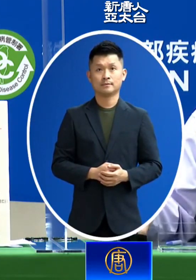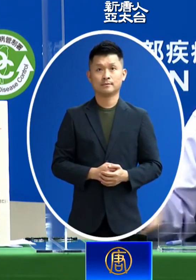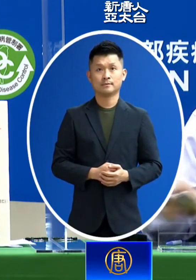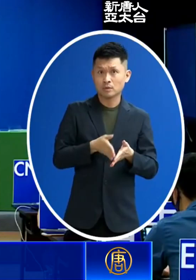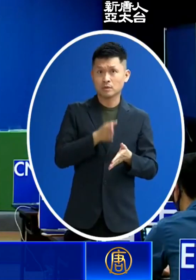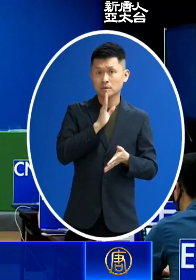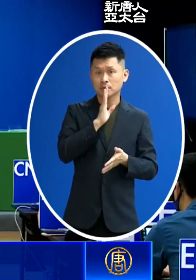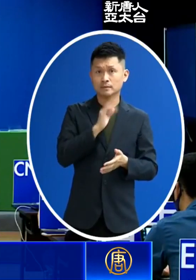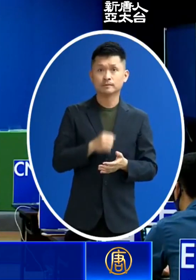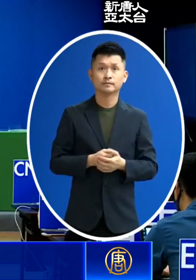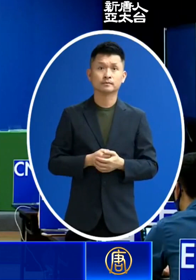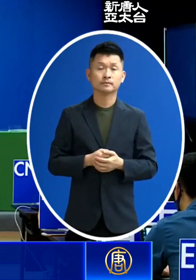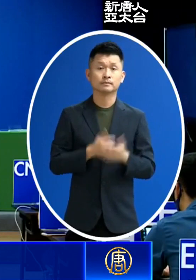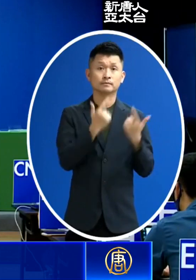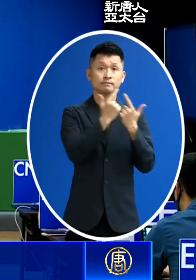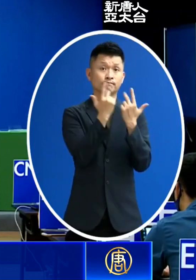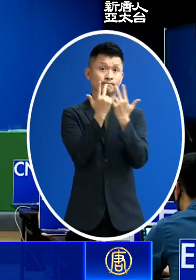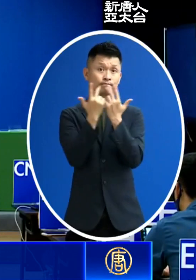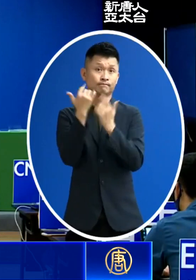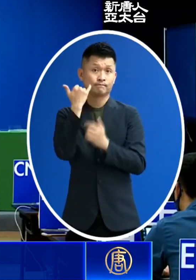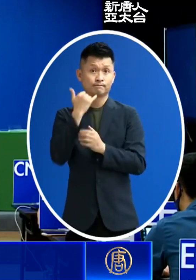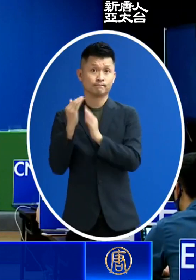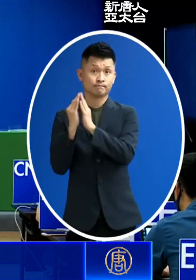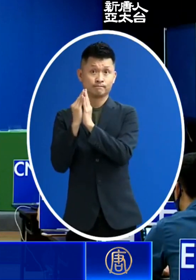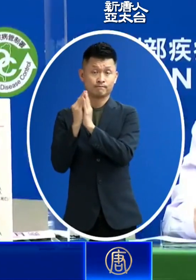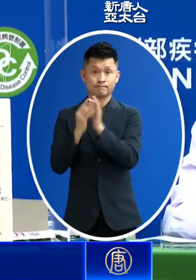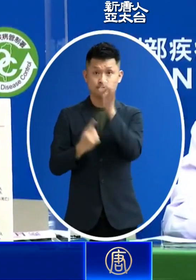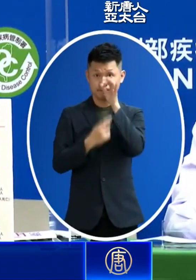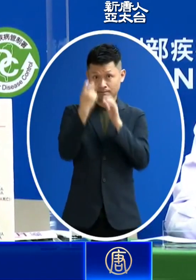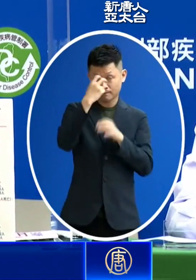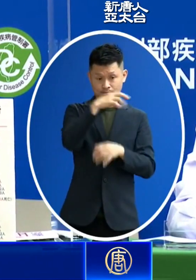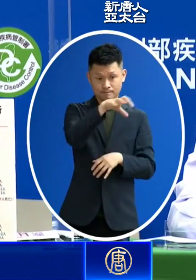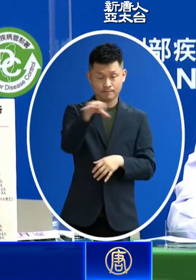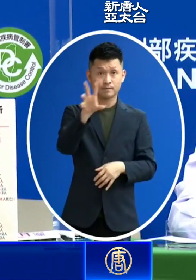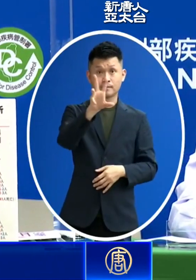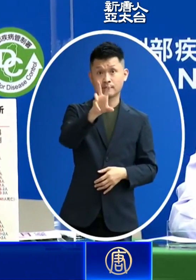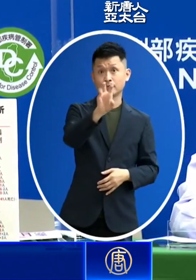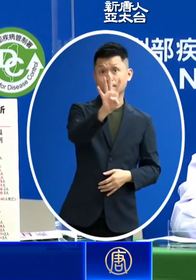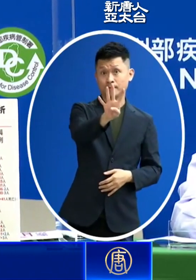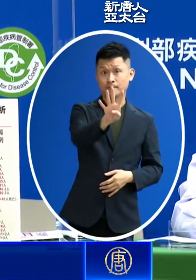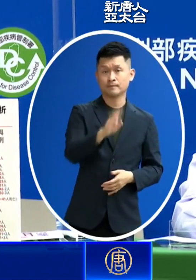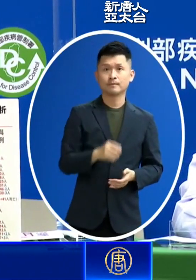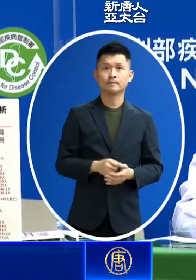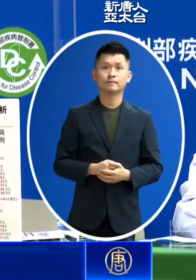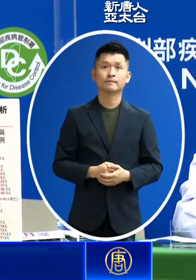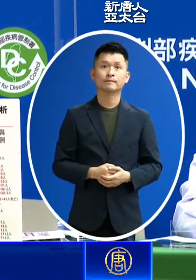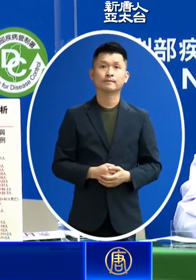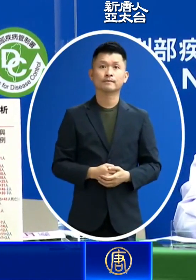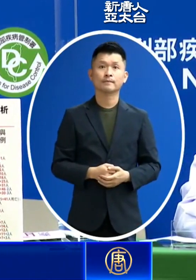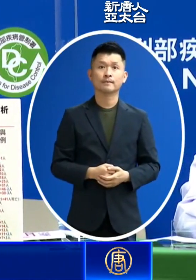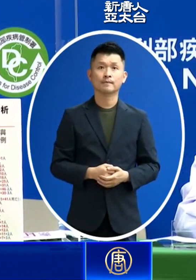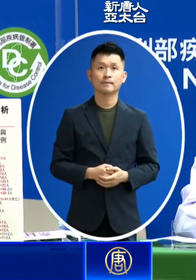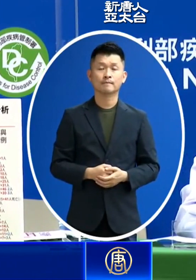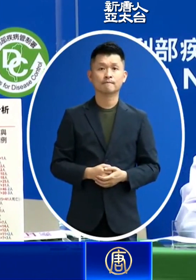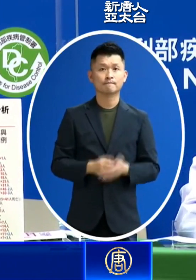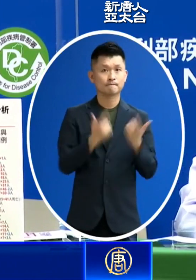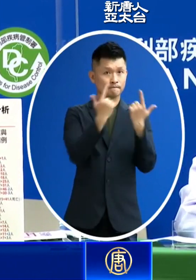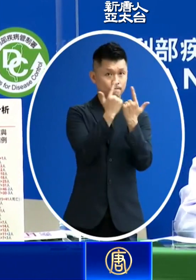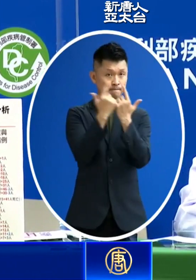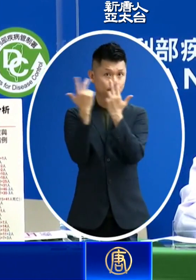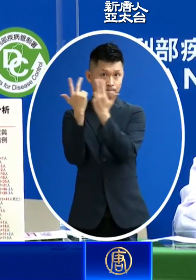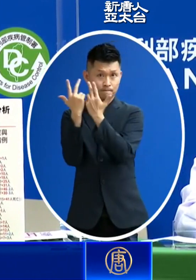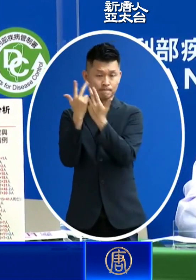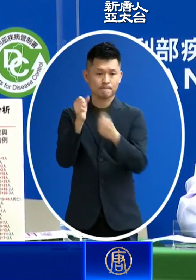划。 那北北基桃现在的裁剪是84站嘛，哈，我们现在要求在双北各加